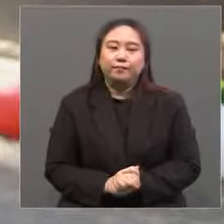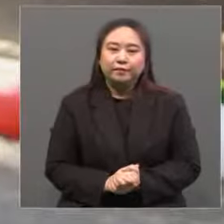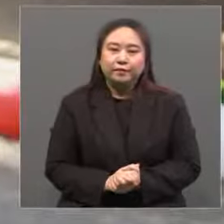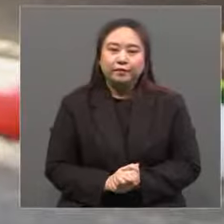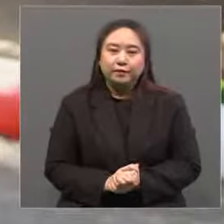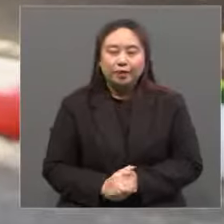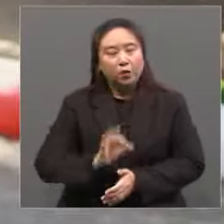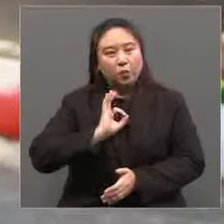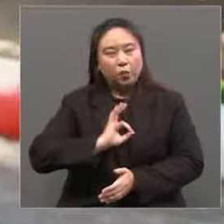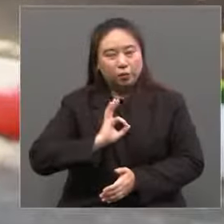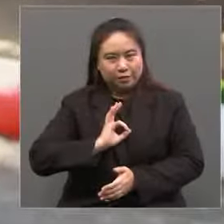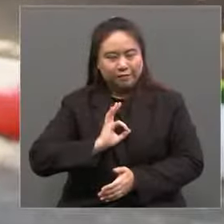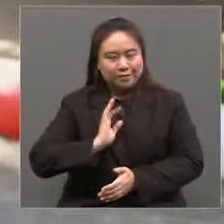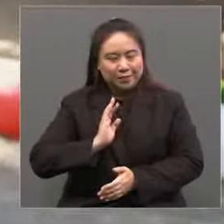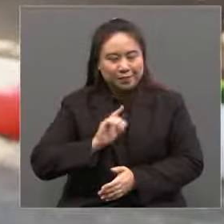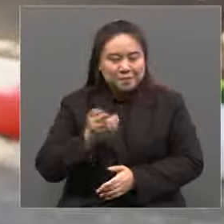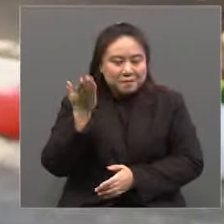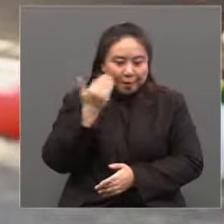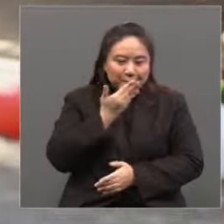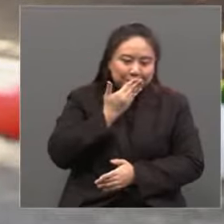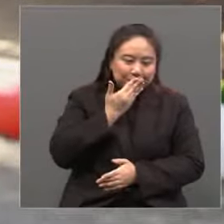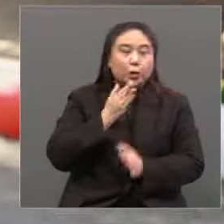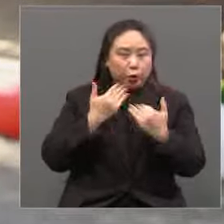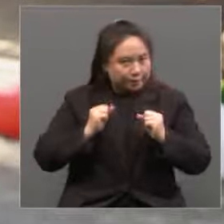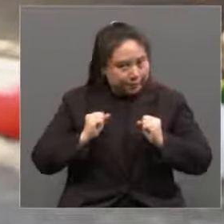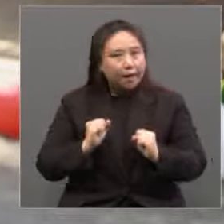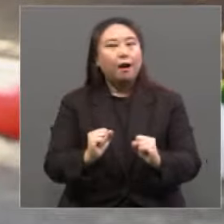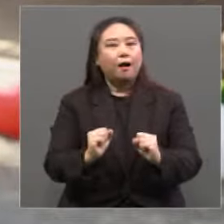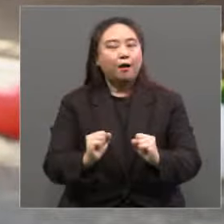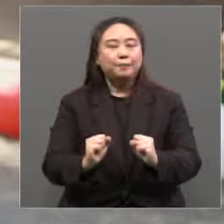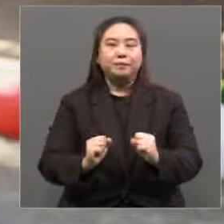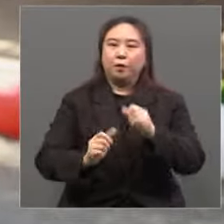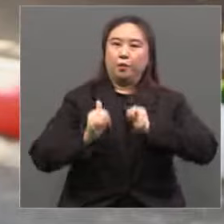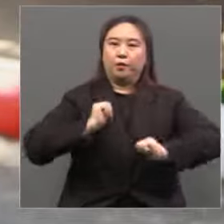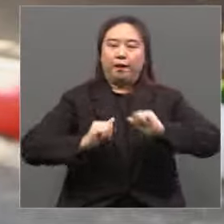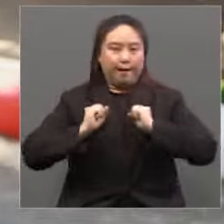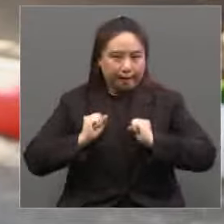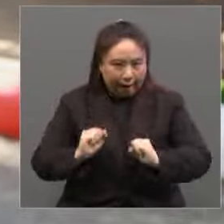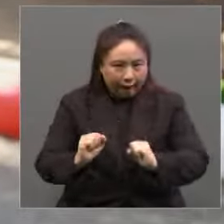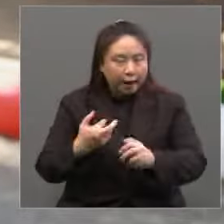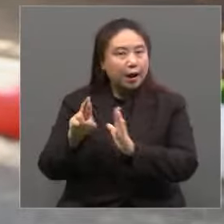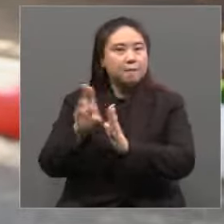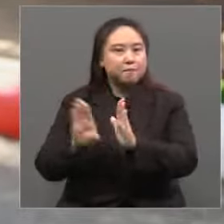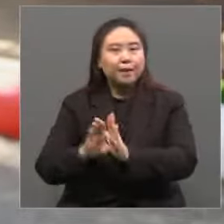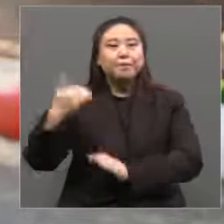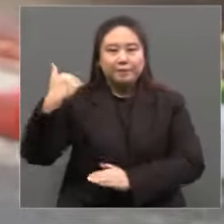ามีความกล้าแสดงออกมากขึ้นค่ะทำให้เรามีระเบียบวินัยที่ดีขึ้น